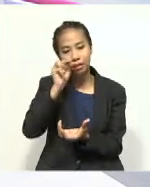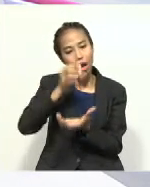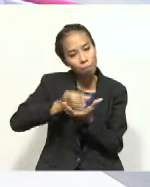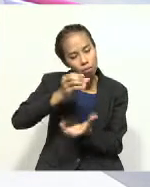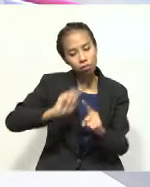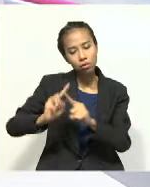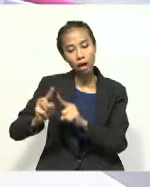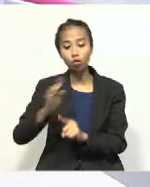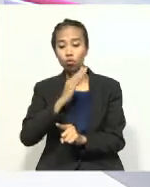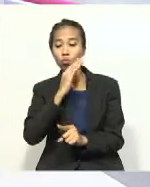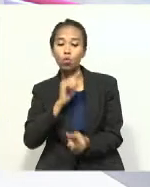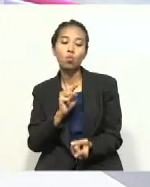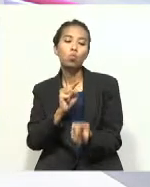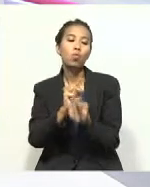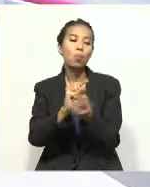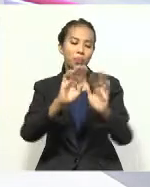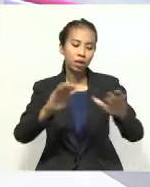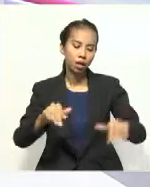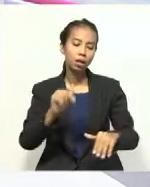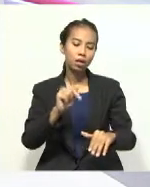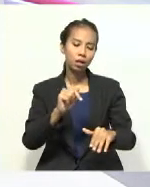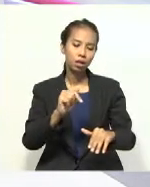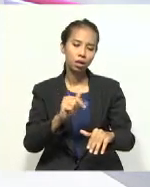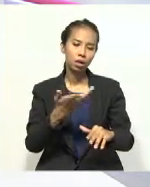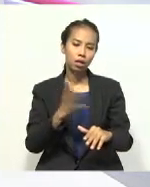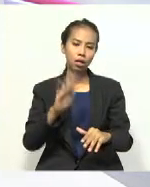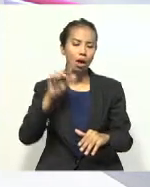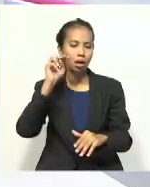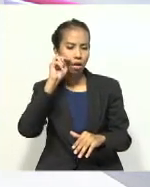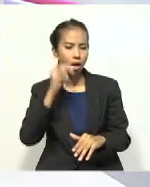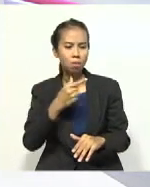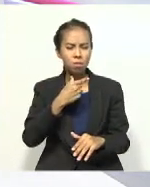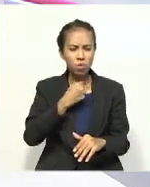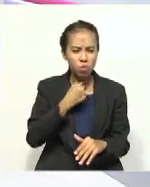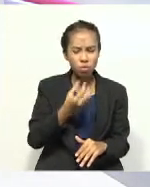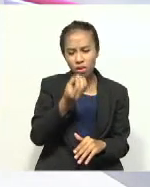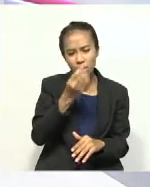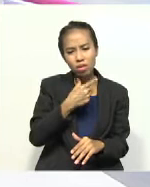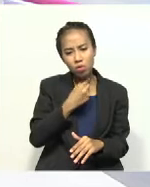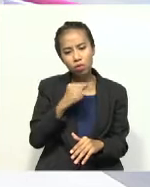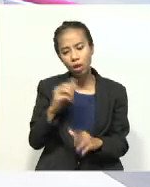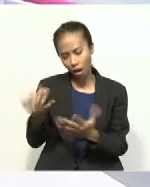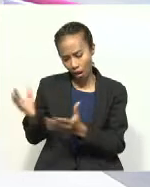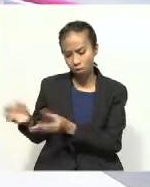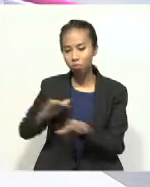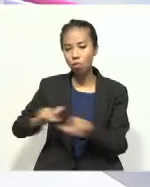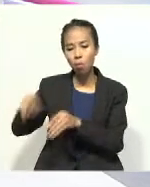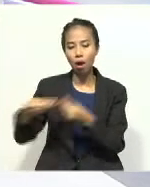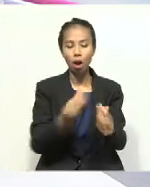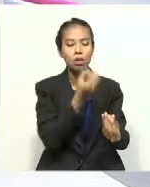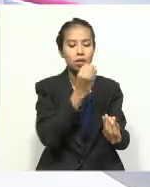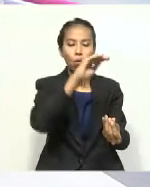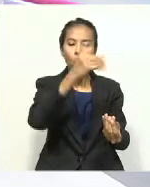ว่ากรณีที่พบเด็กๆแล้วก็โค้ชขึ้นมาก็ช่วงเวลาที่ขาดน้ำและอาหารเนี่ยในช่วงเวลาหนึ่งเนี่ยก็จะได้เตรียมความพร้อม